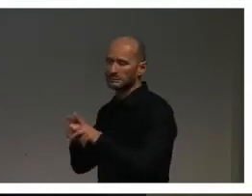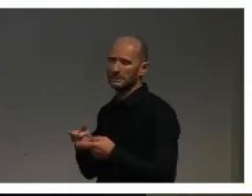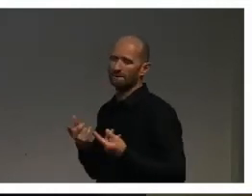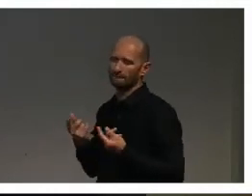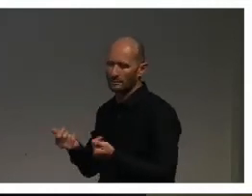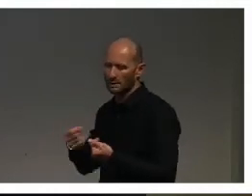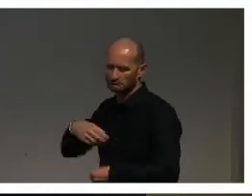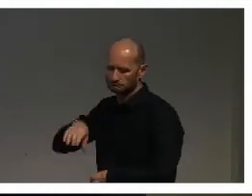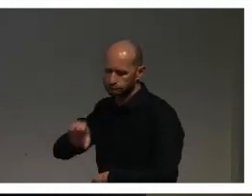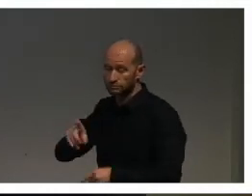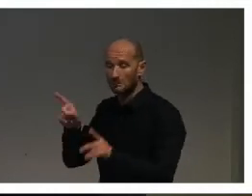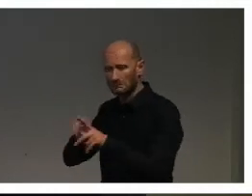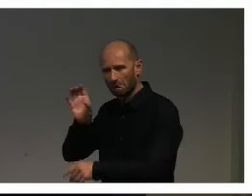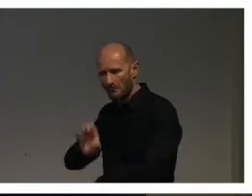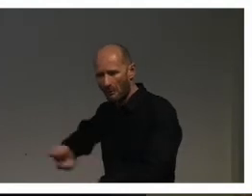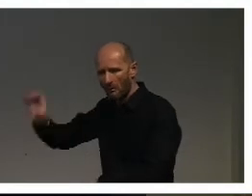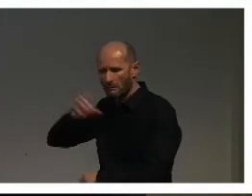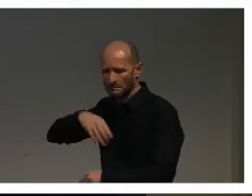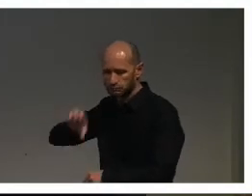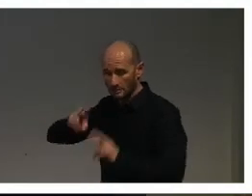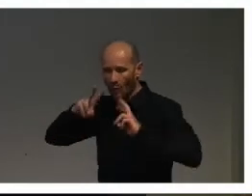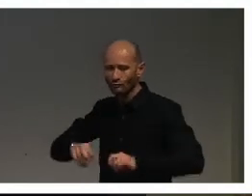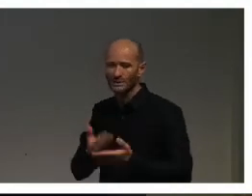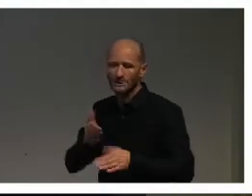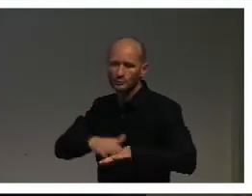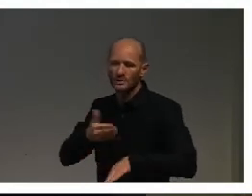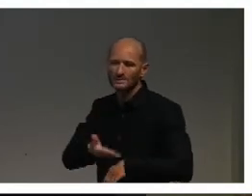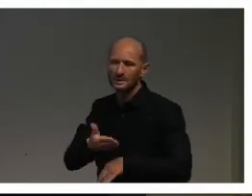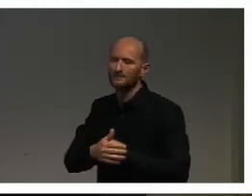d'intéressant dans l'émergence de ce concept, c'est quand même que ça